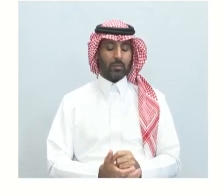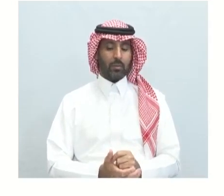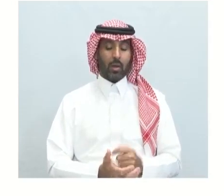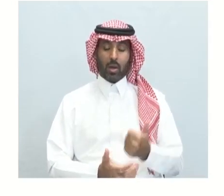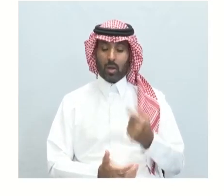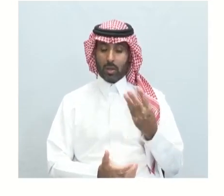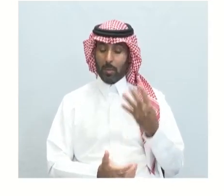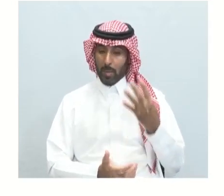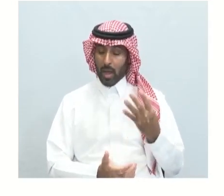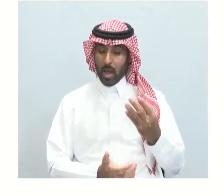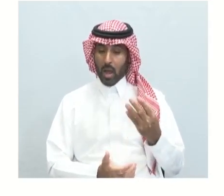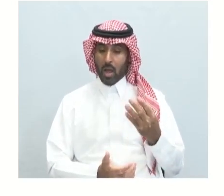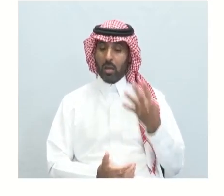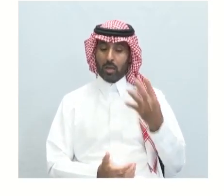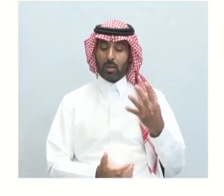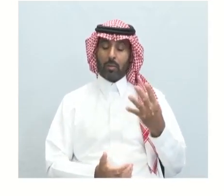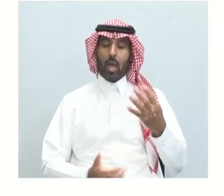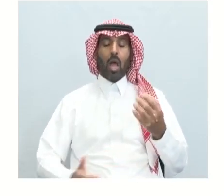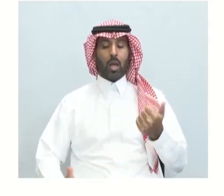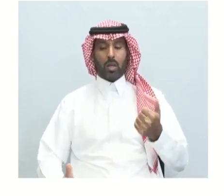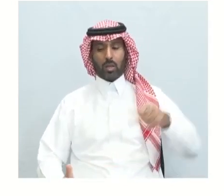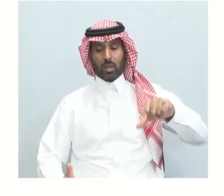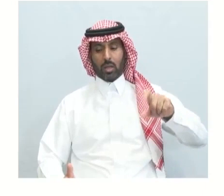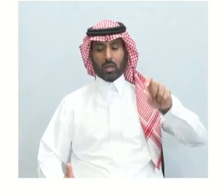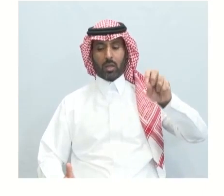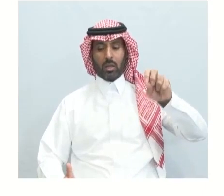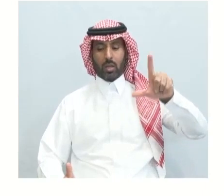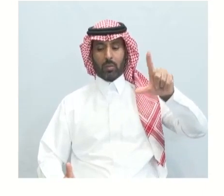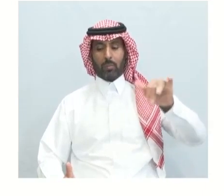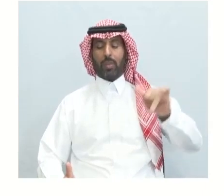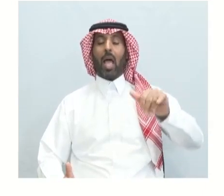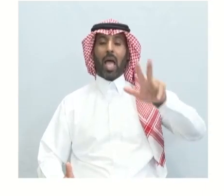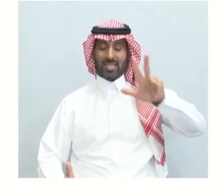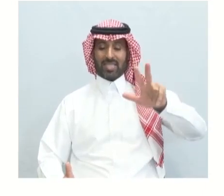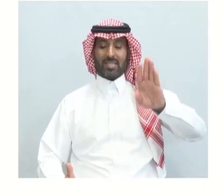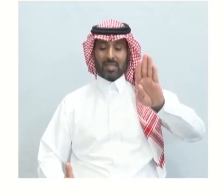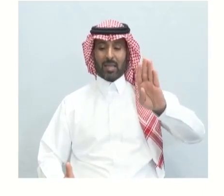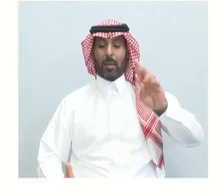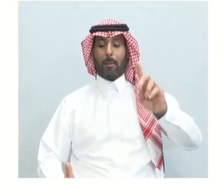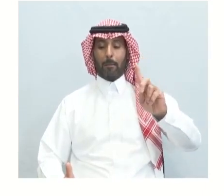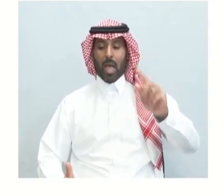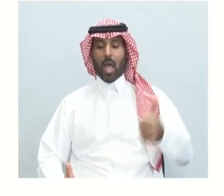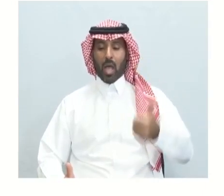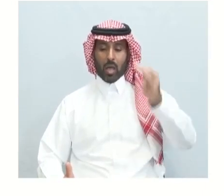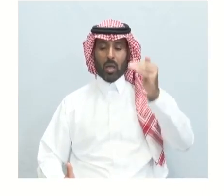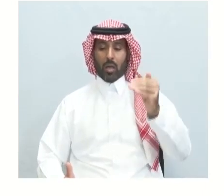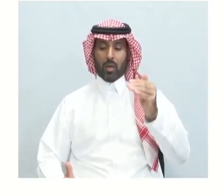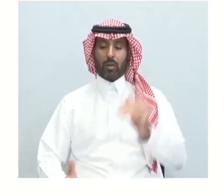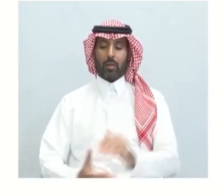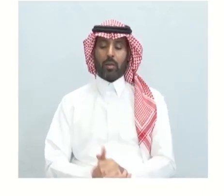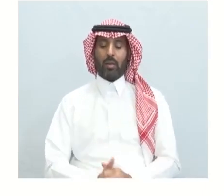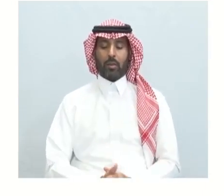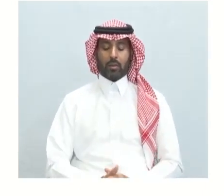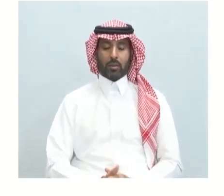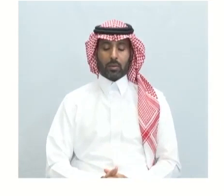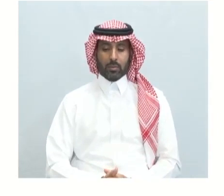اقليم الحرات ام اقليم السباخ احسنتم بارك الله فيكم الجواب هو